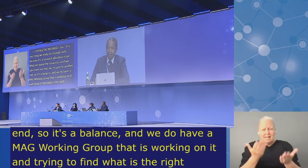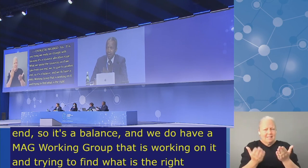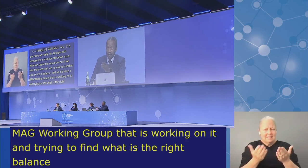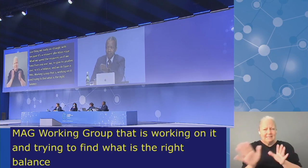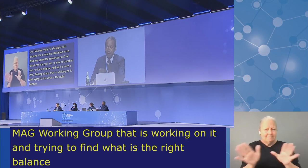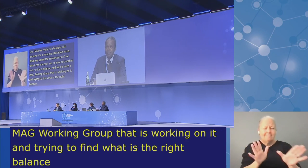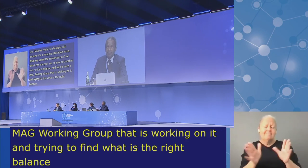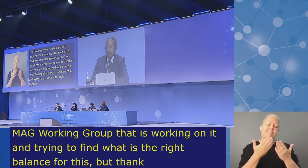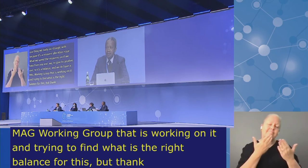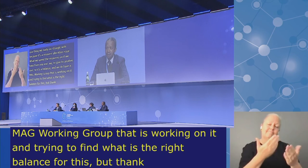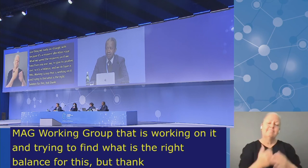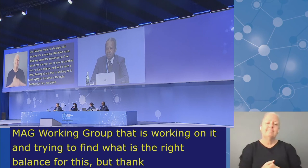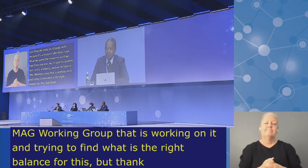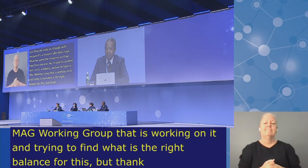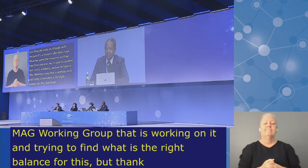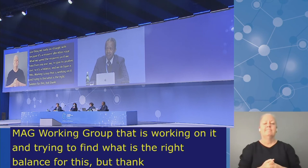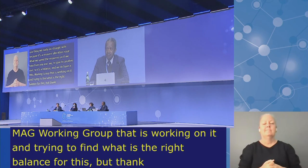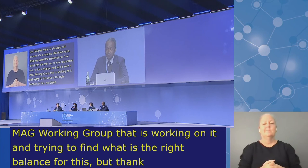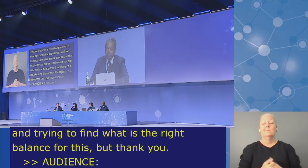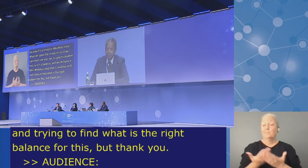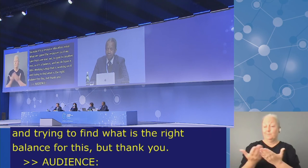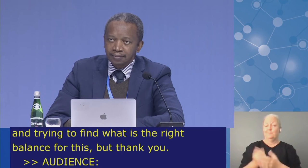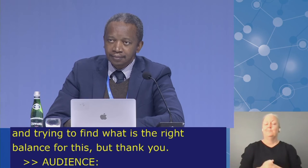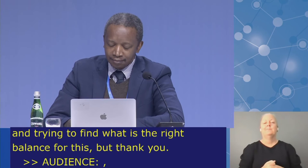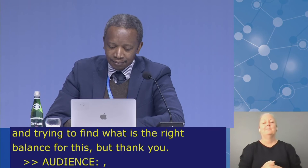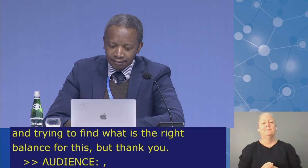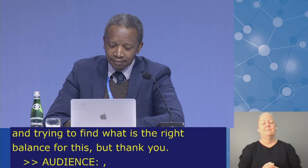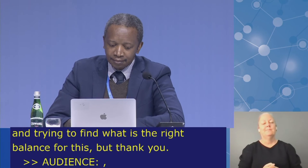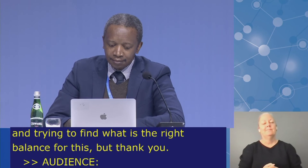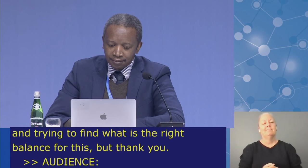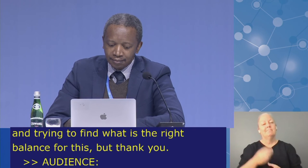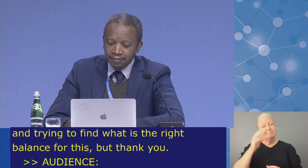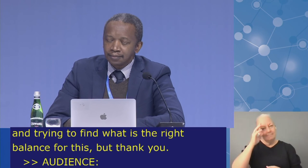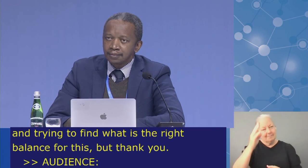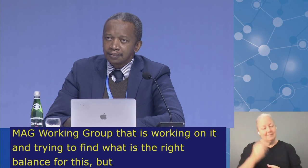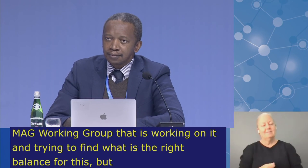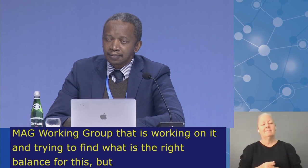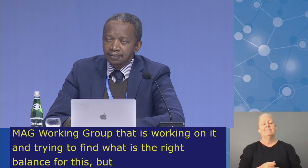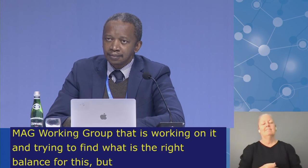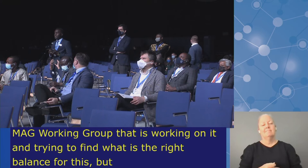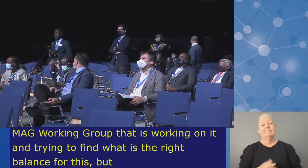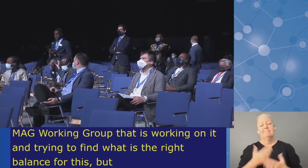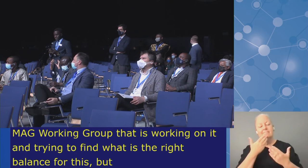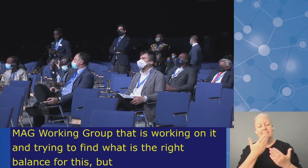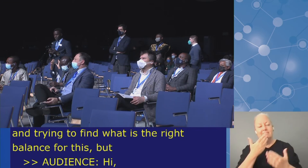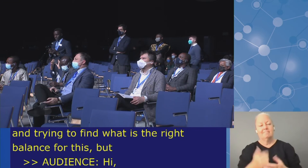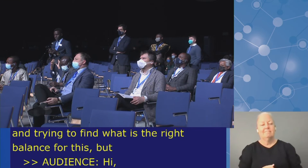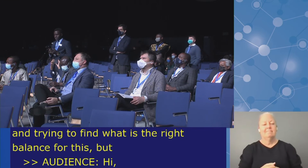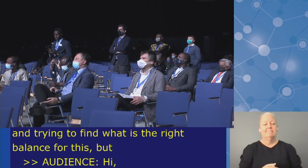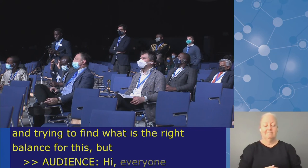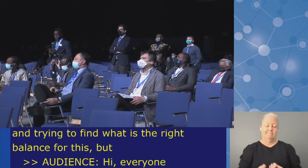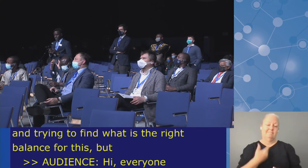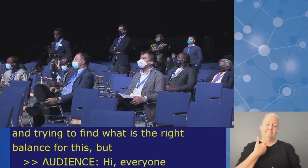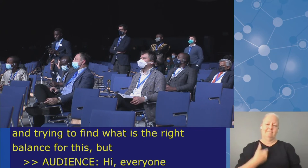оплатить другие расходы. И, может быть, тут необходимо уравновешивать вопрос одних и других ресурсов. Спасибо.